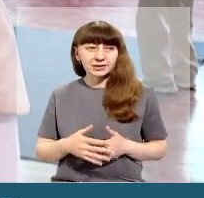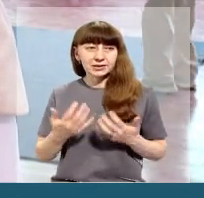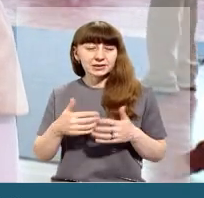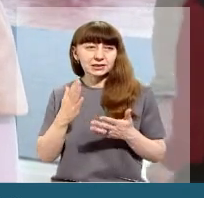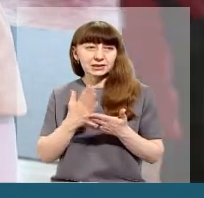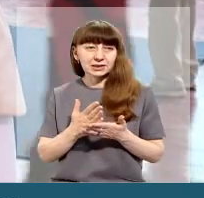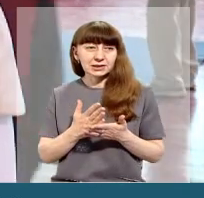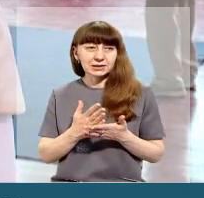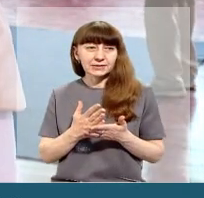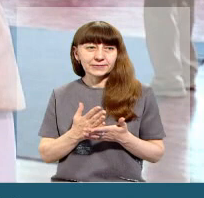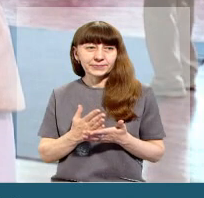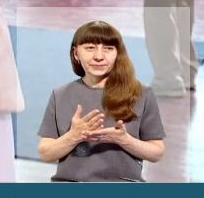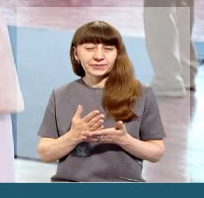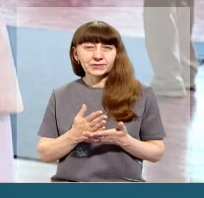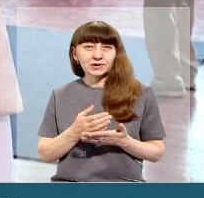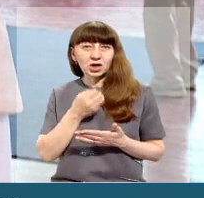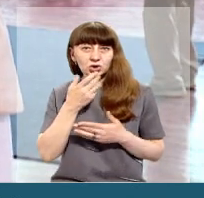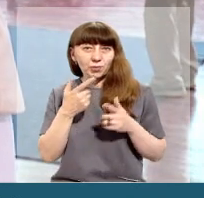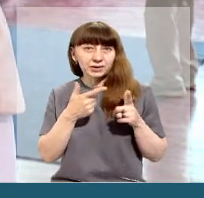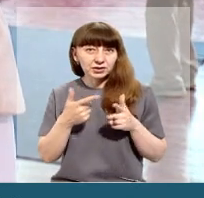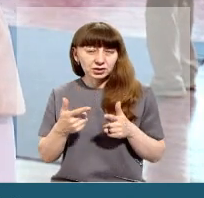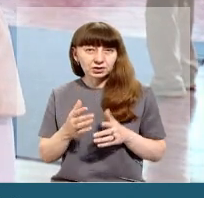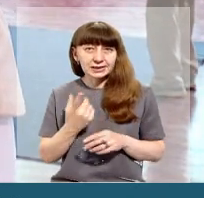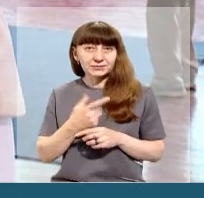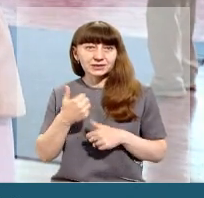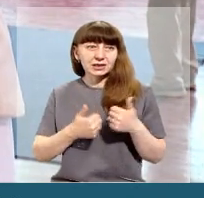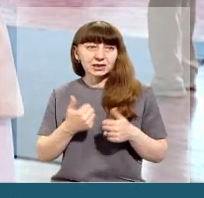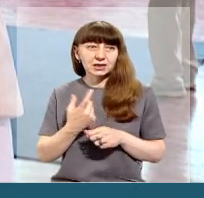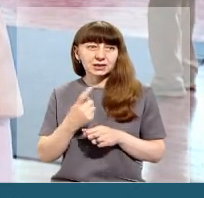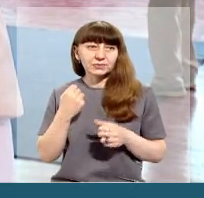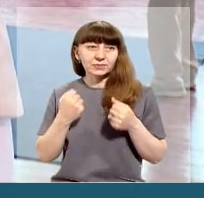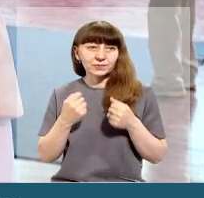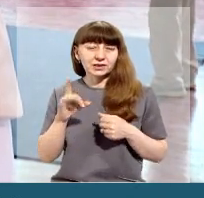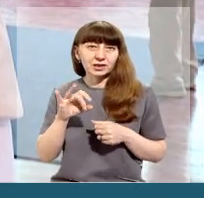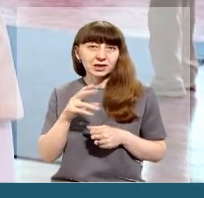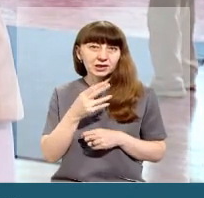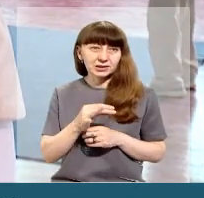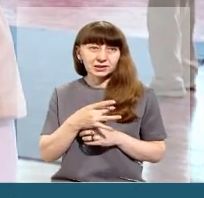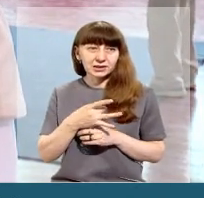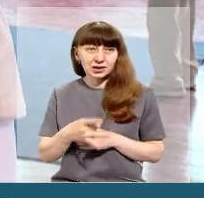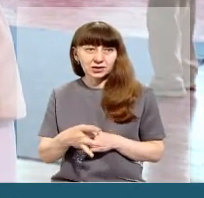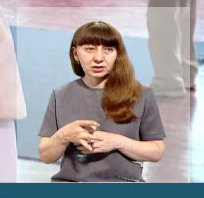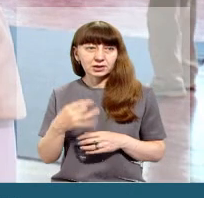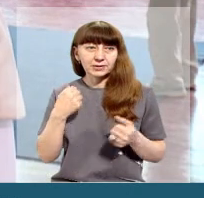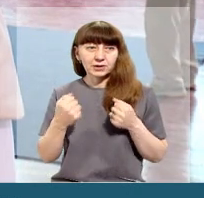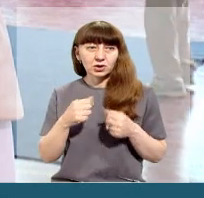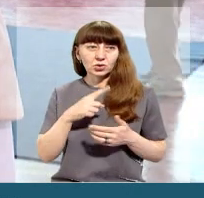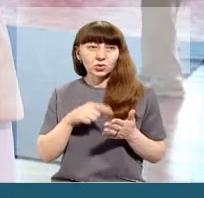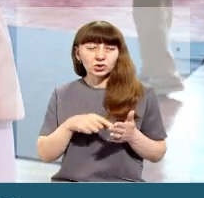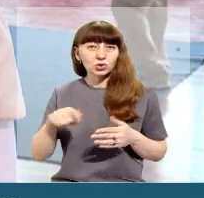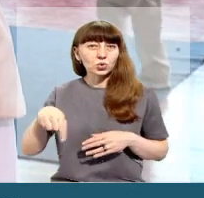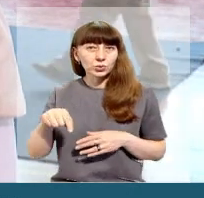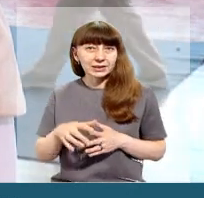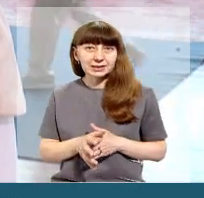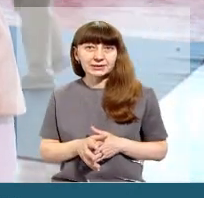Среди спортсменов есть хорошо подготовленные к данным соревнованиям. Это спортсмены Мендегаринского района, спортсмены города